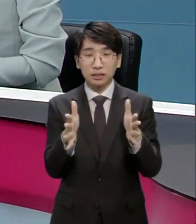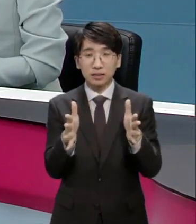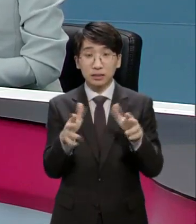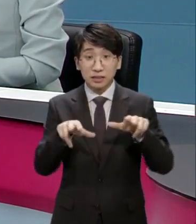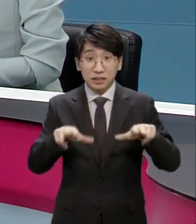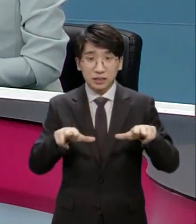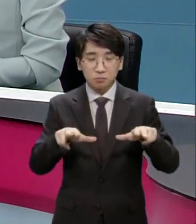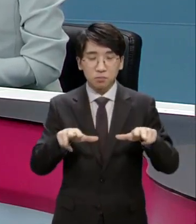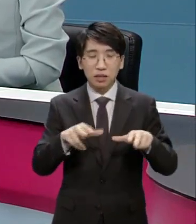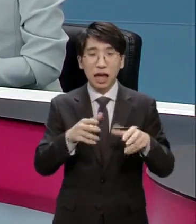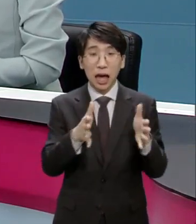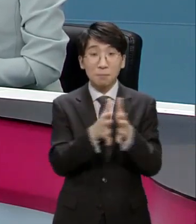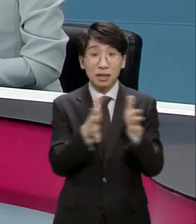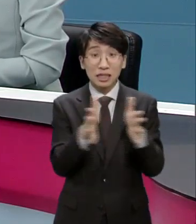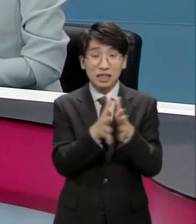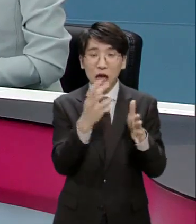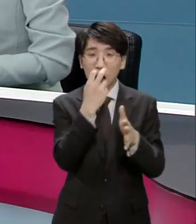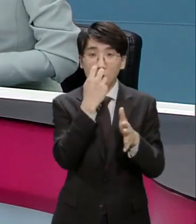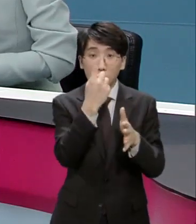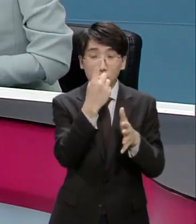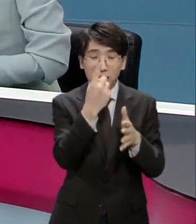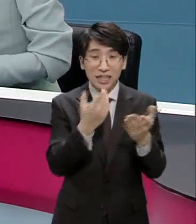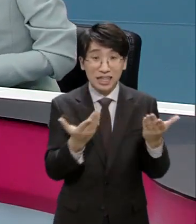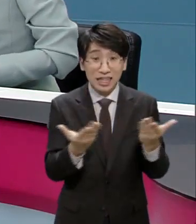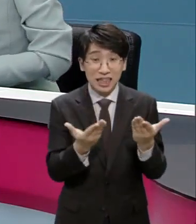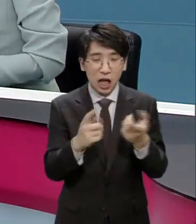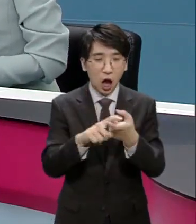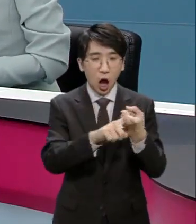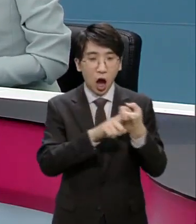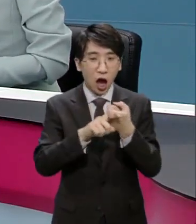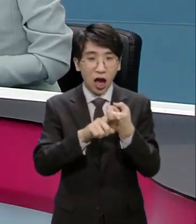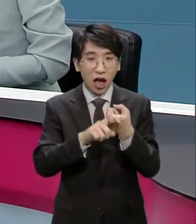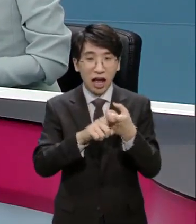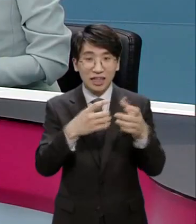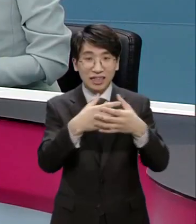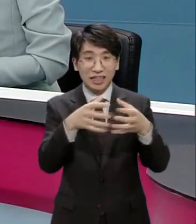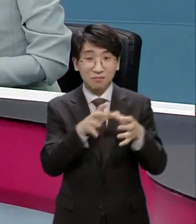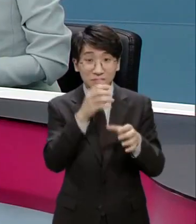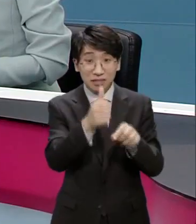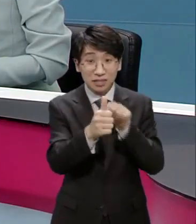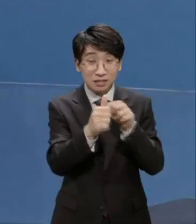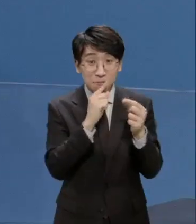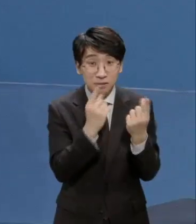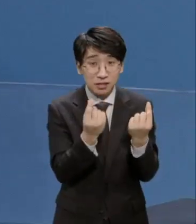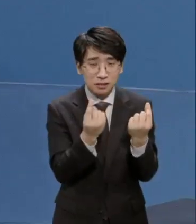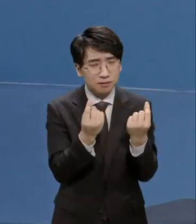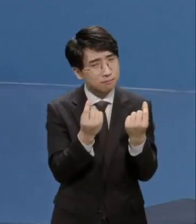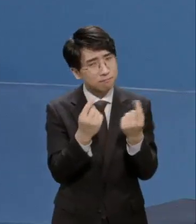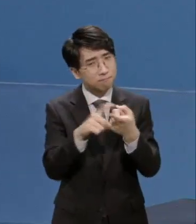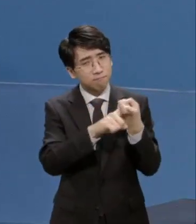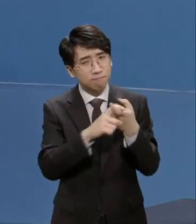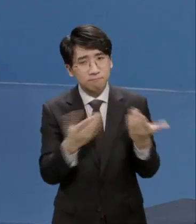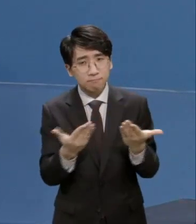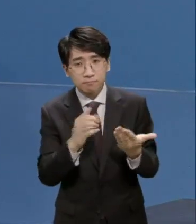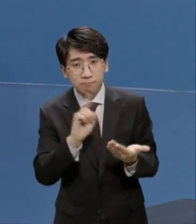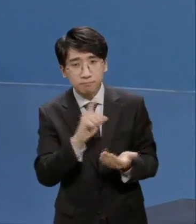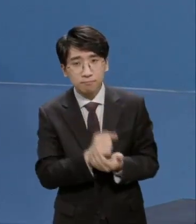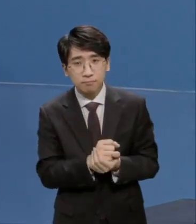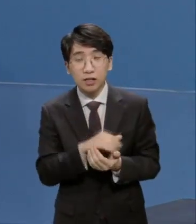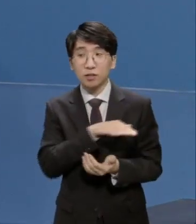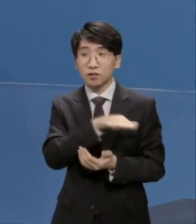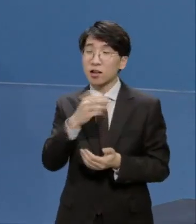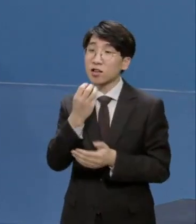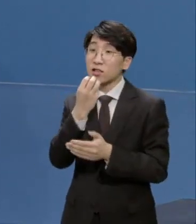공동사업단 노원 노동복지센터 이건 어떤 역할을 하는 곳인가요? 저희는 서울시랑 노원구에 위탁을 받아서